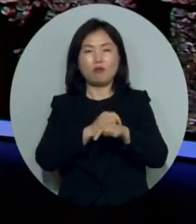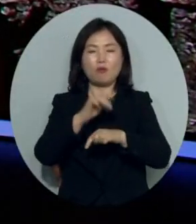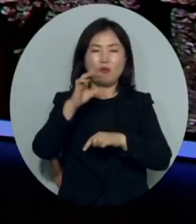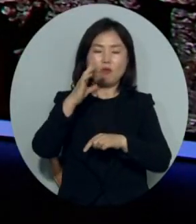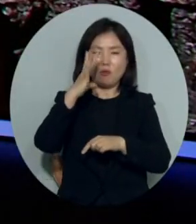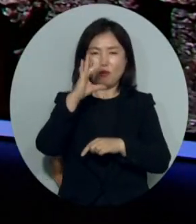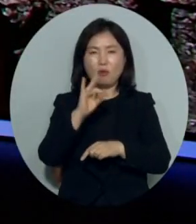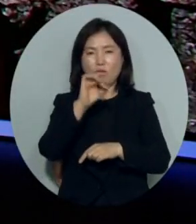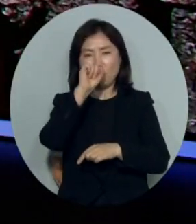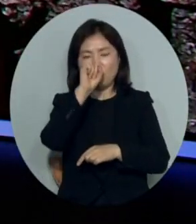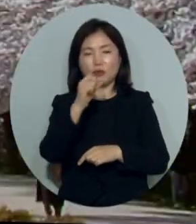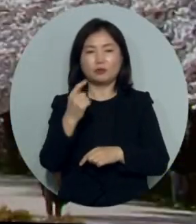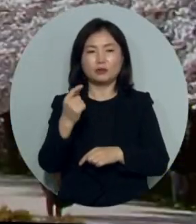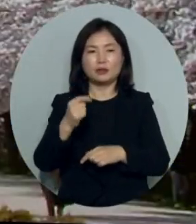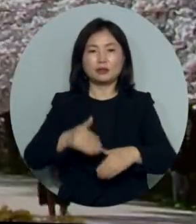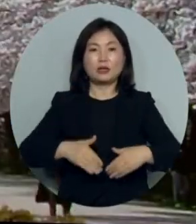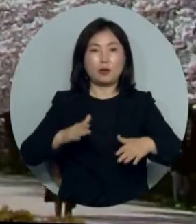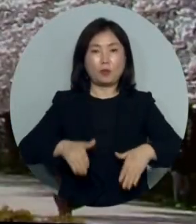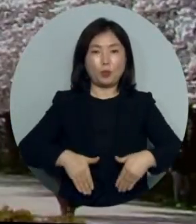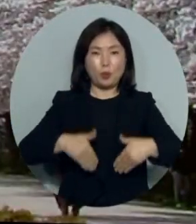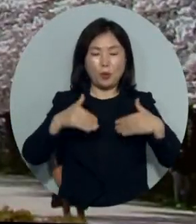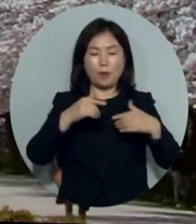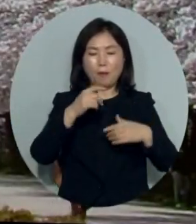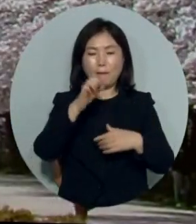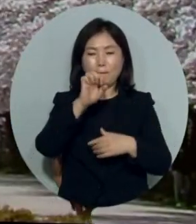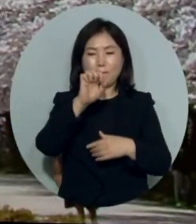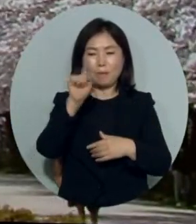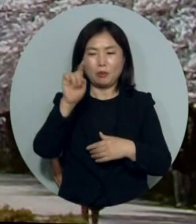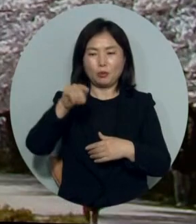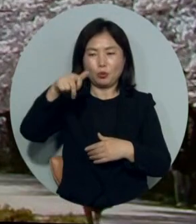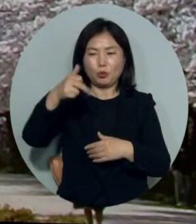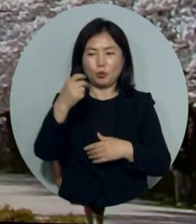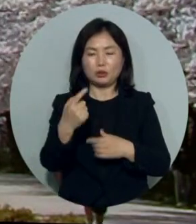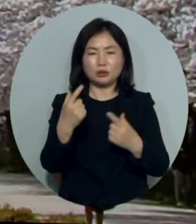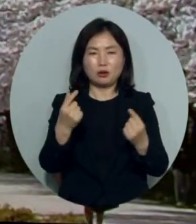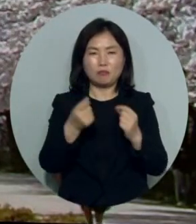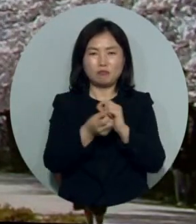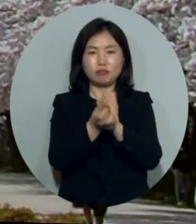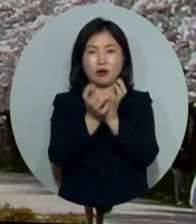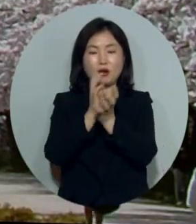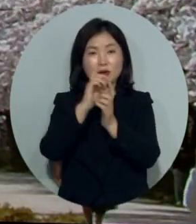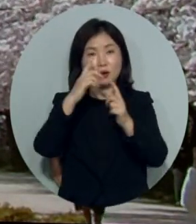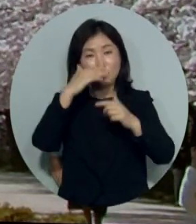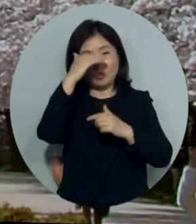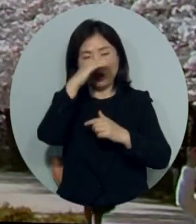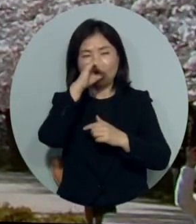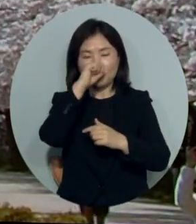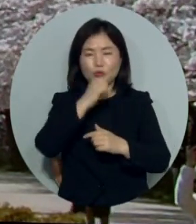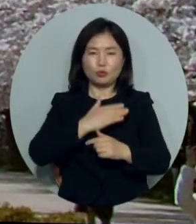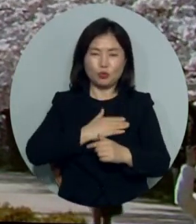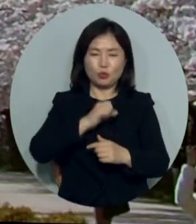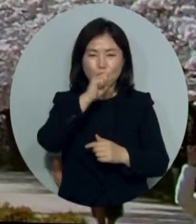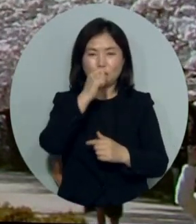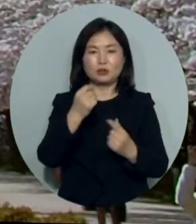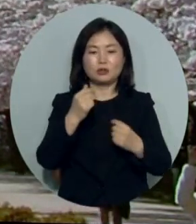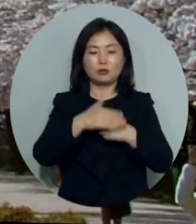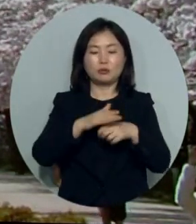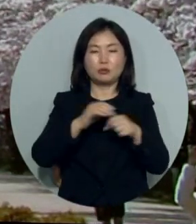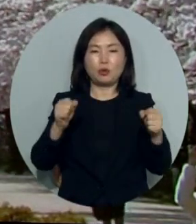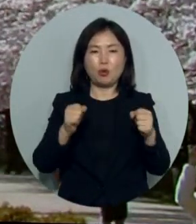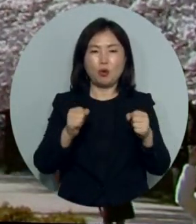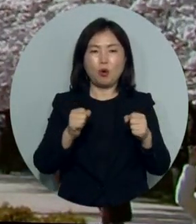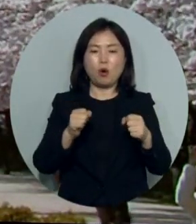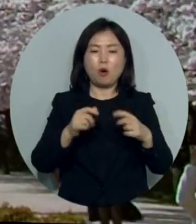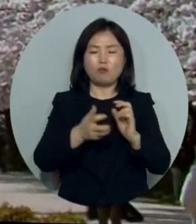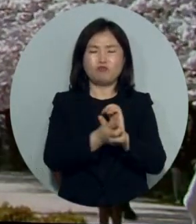되고 있습니다. 따스한 봄, 팝콘처럼 피어오른 벚꽃은 보기만 해도 기분이 좋아지는데요. 대구와 경북의 벚꽃은